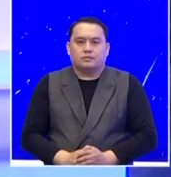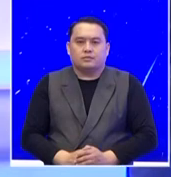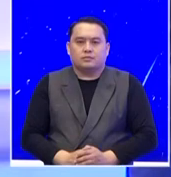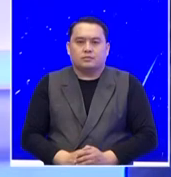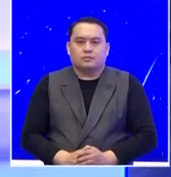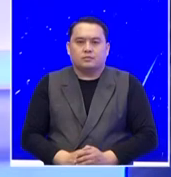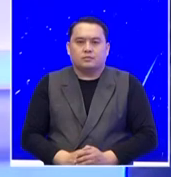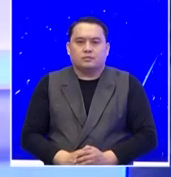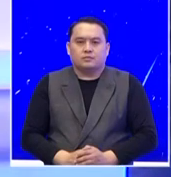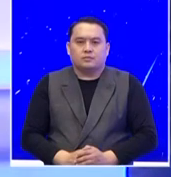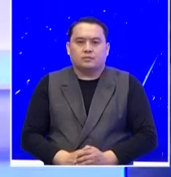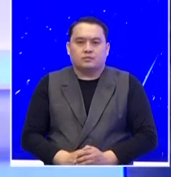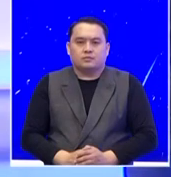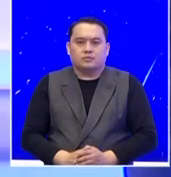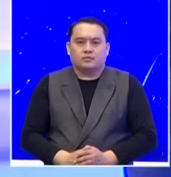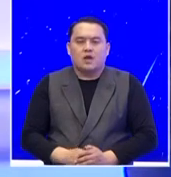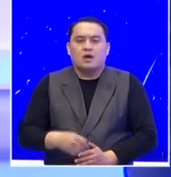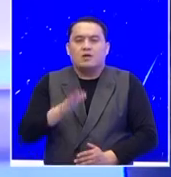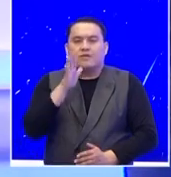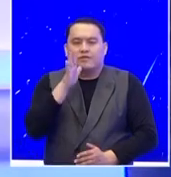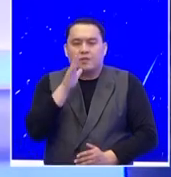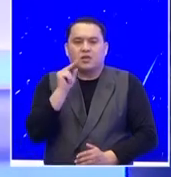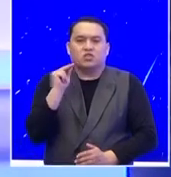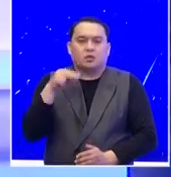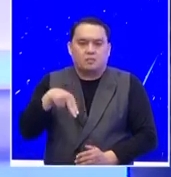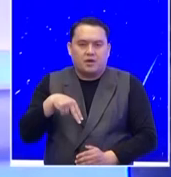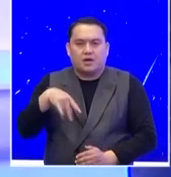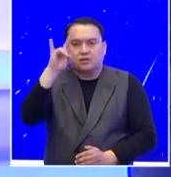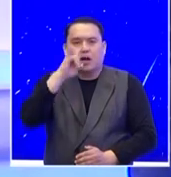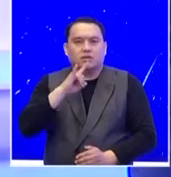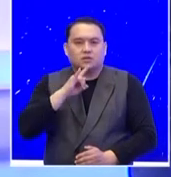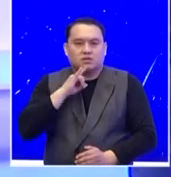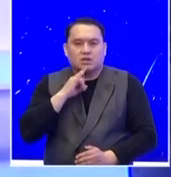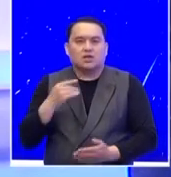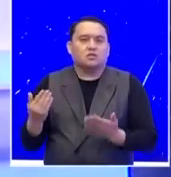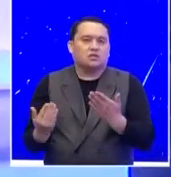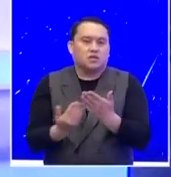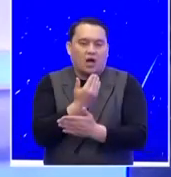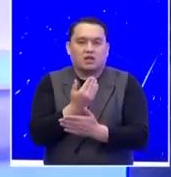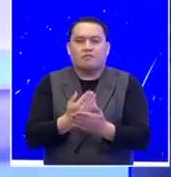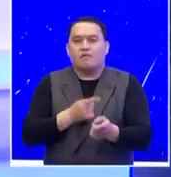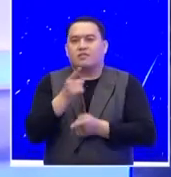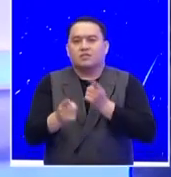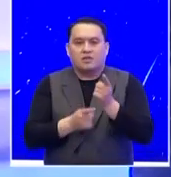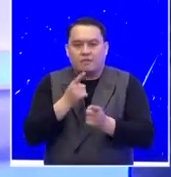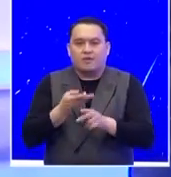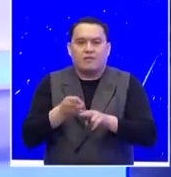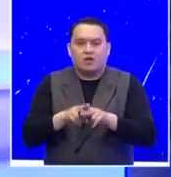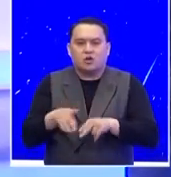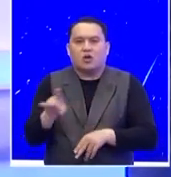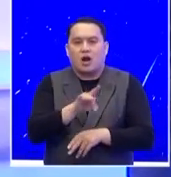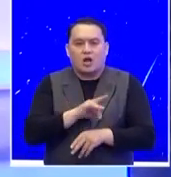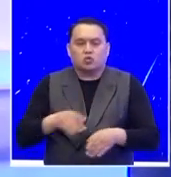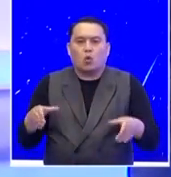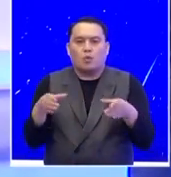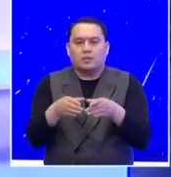Нам песня «Кроить и шить» помогает. В период чрезвычайного положения в стране перепрофилируются не только швейные ателье, но и районные